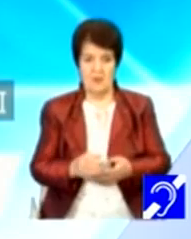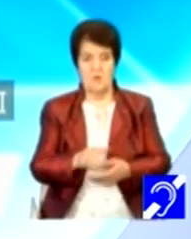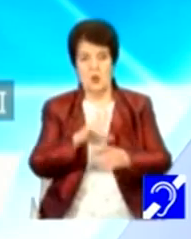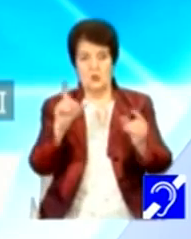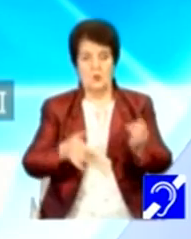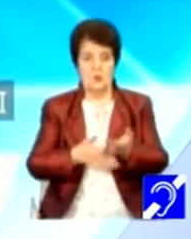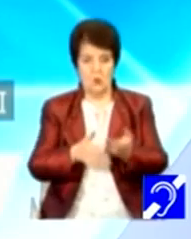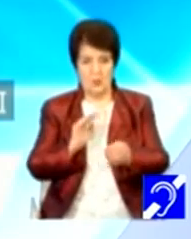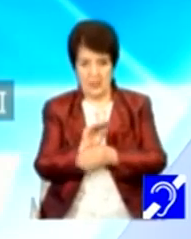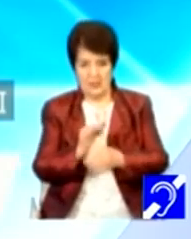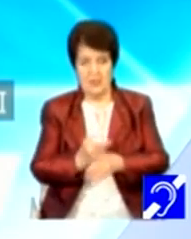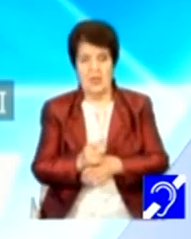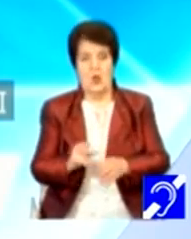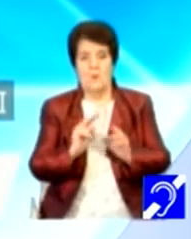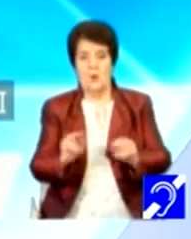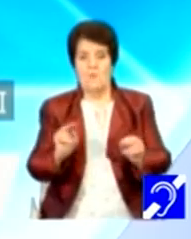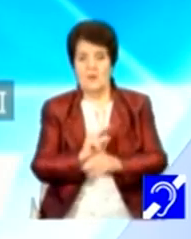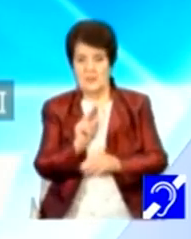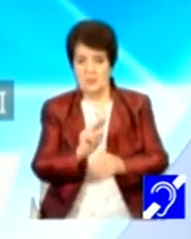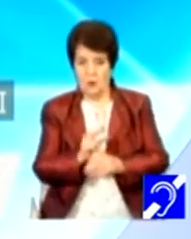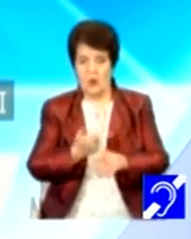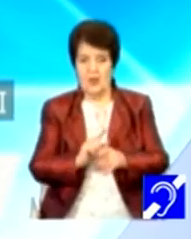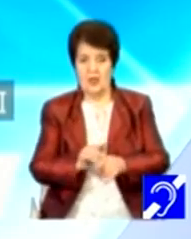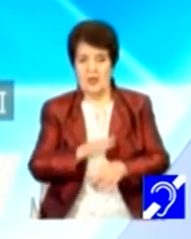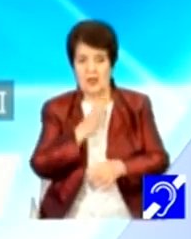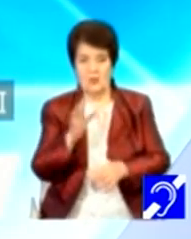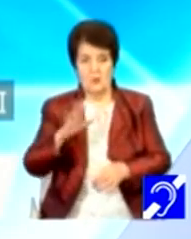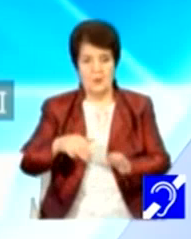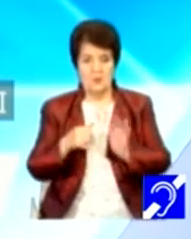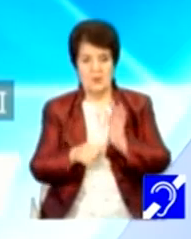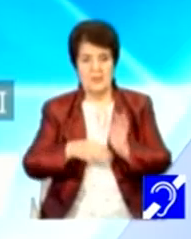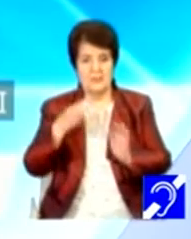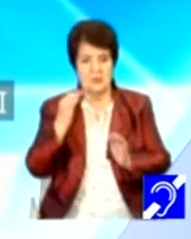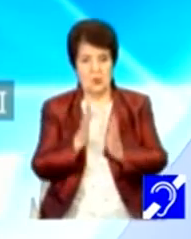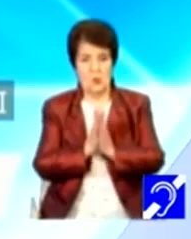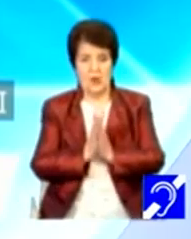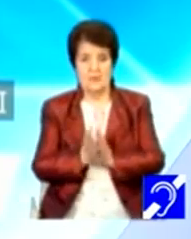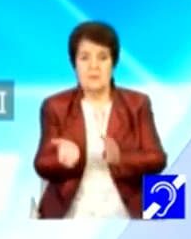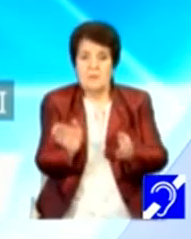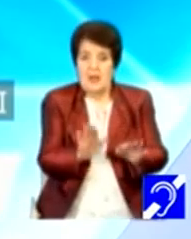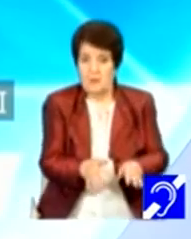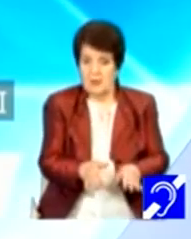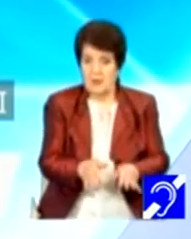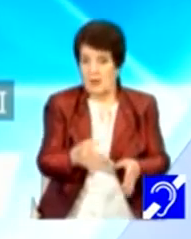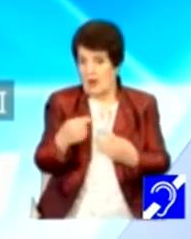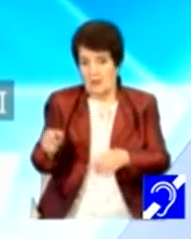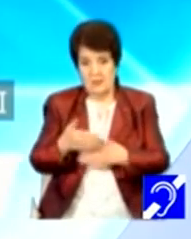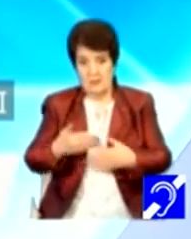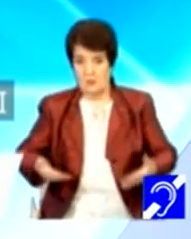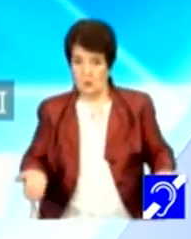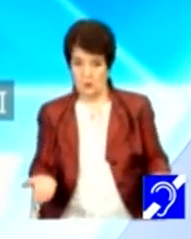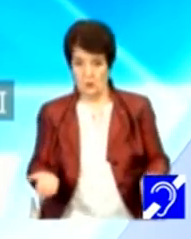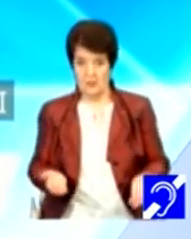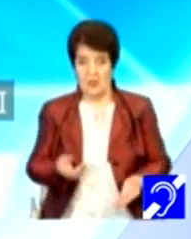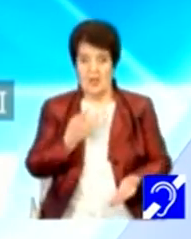avem profesori care predau, nu cei care sunt după 60 de ani rugați să mai rămâie, că nu sunt alții. Se predă